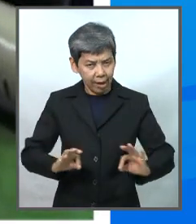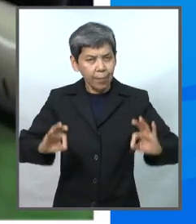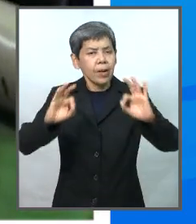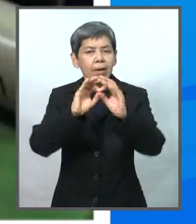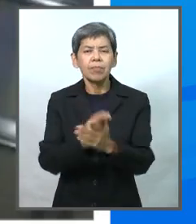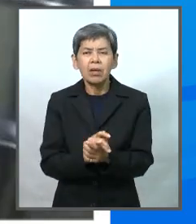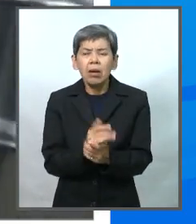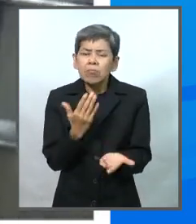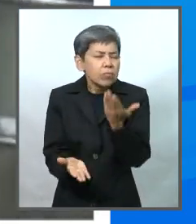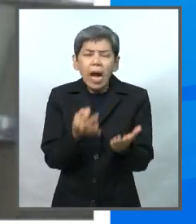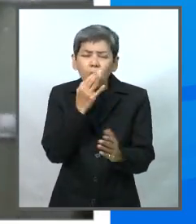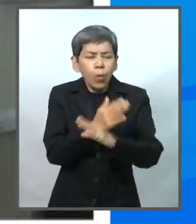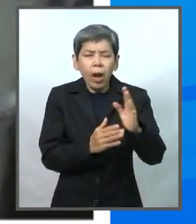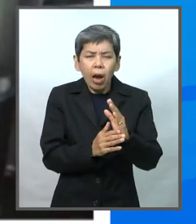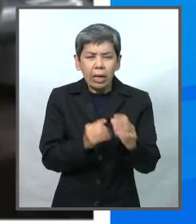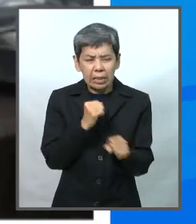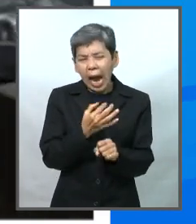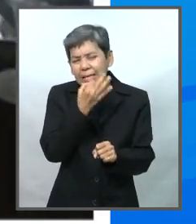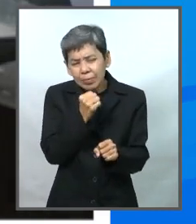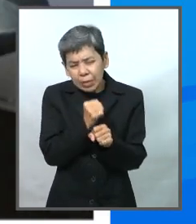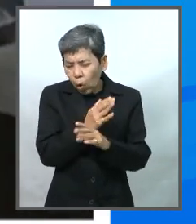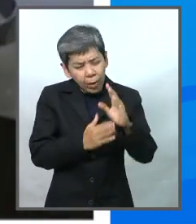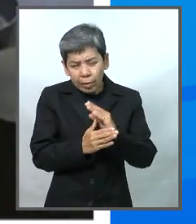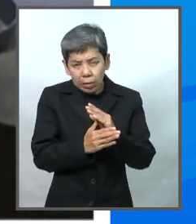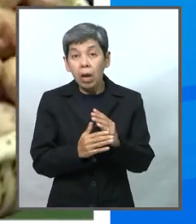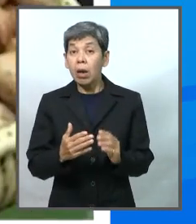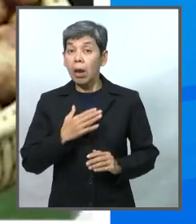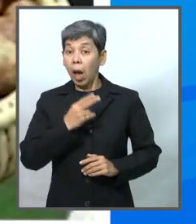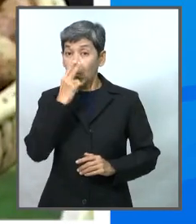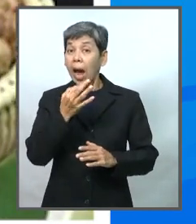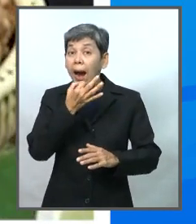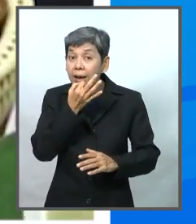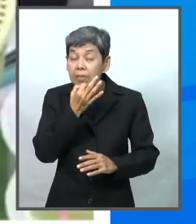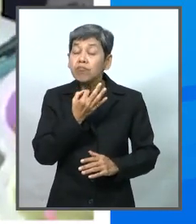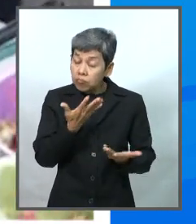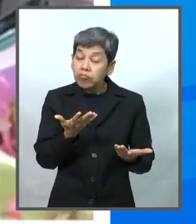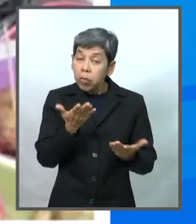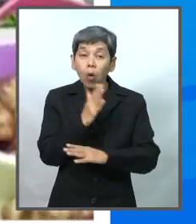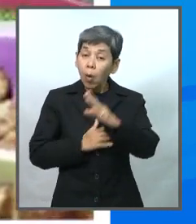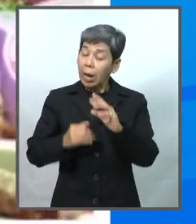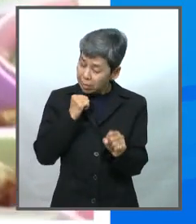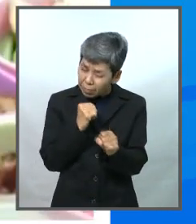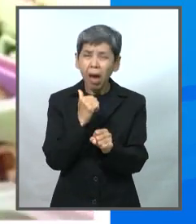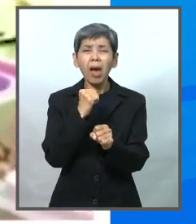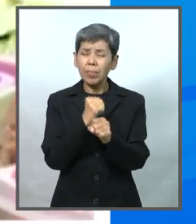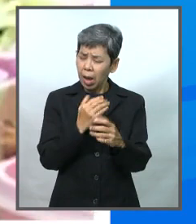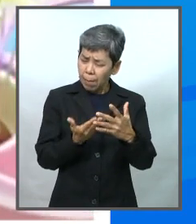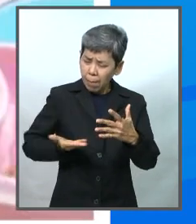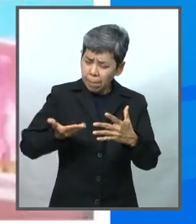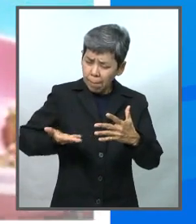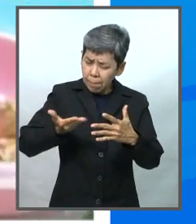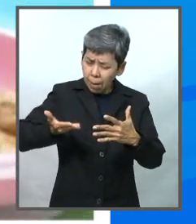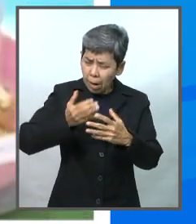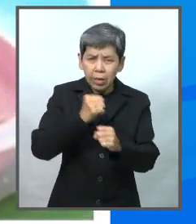คัญที่ไม่ได้จำกัดว่าต้องเป็นคนพิการแล้วต้องทำอาชีพสำหรับคนพิการเท่านั้นแต่ว่ามันเป็นอาชีพนึงที่คนพิการสามารถต่อยอดแล้ว